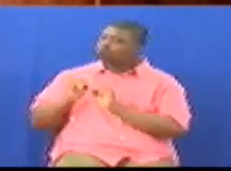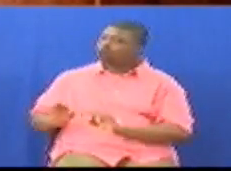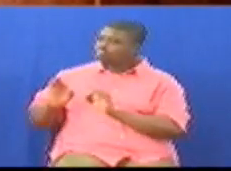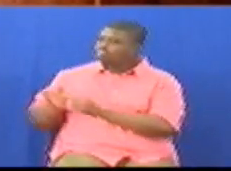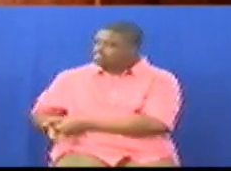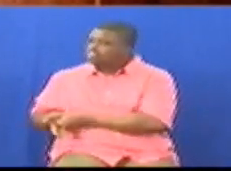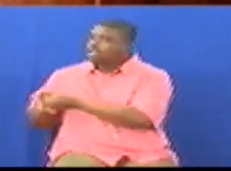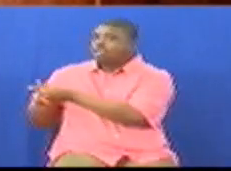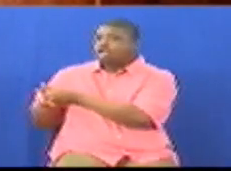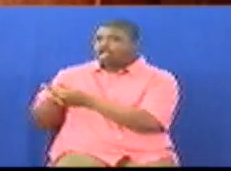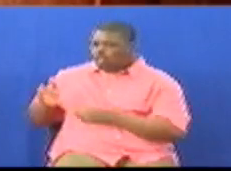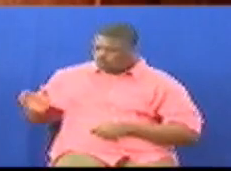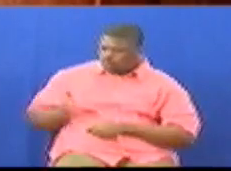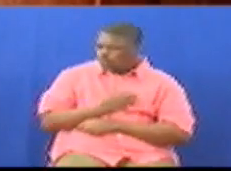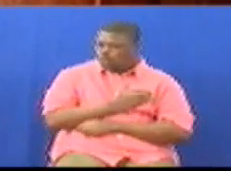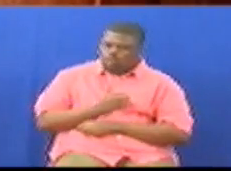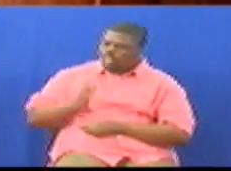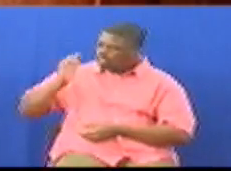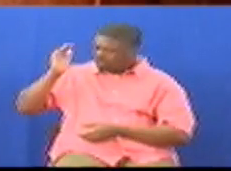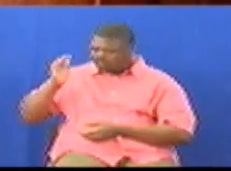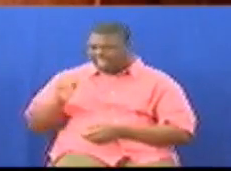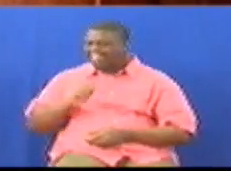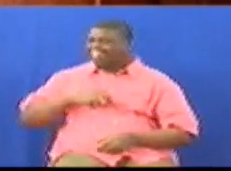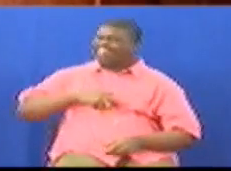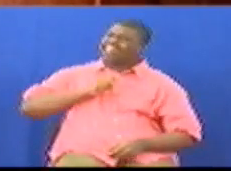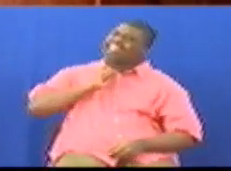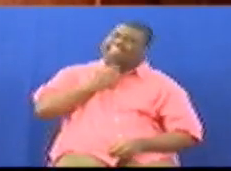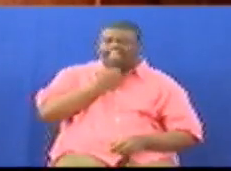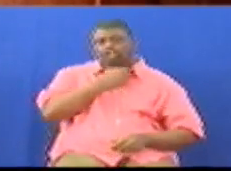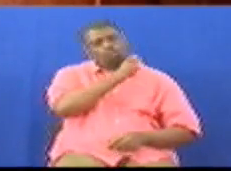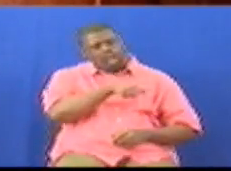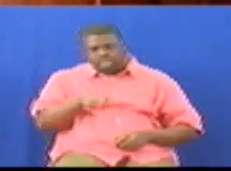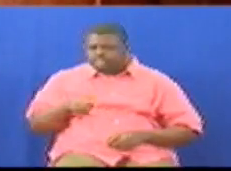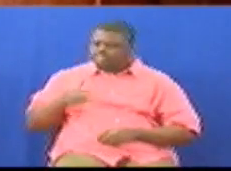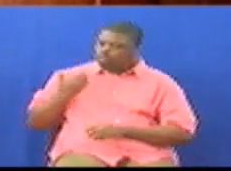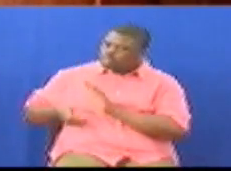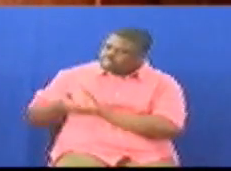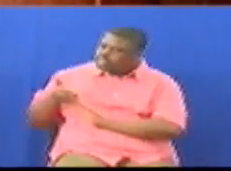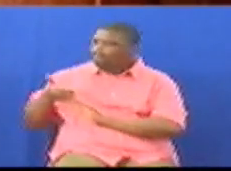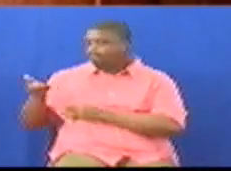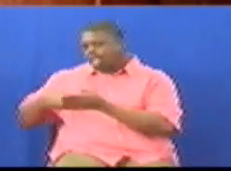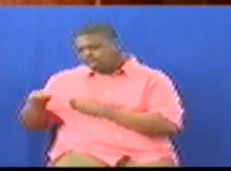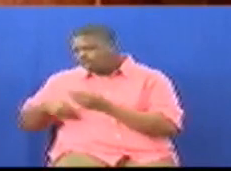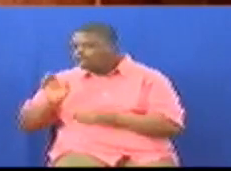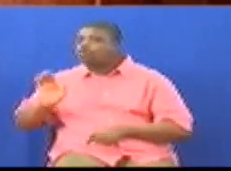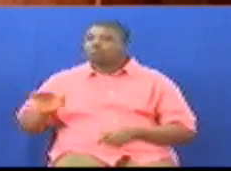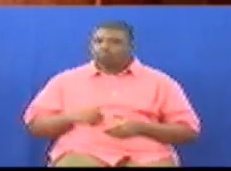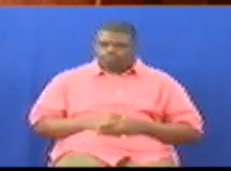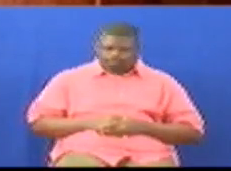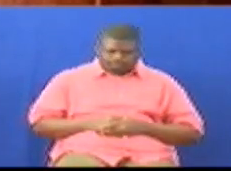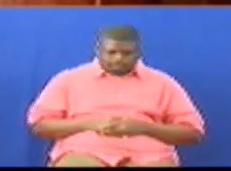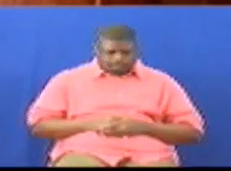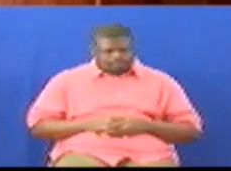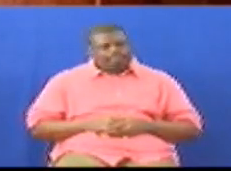kuondoa kero kwa wananchi pale wanapotaka kuanzisha au kurasimisha biashara zao na kunachochea maendeleo. Aidha,